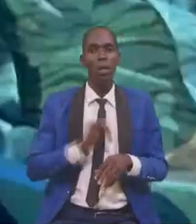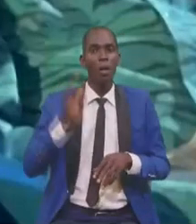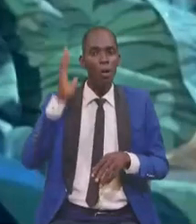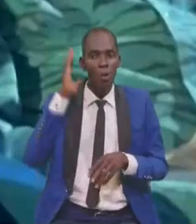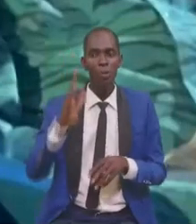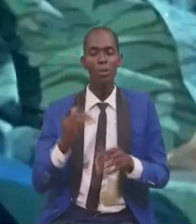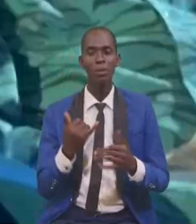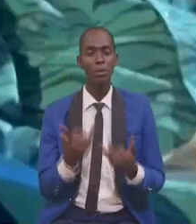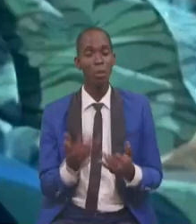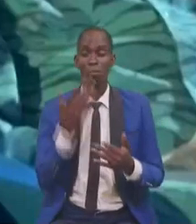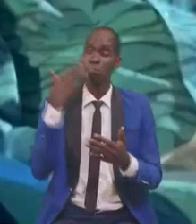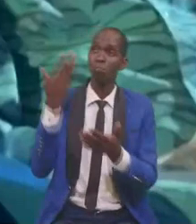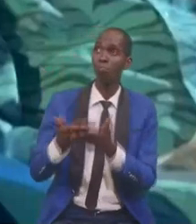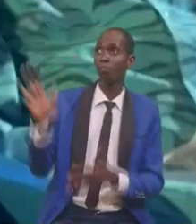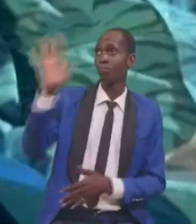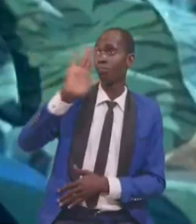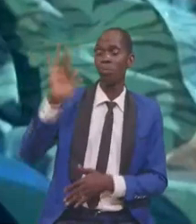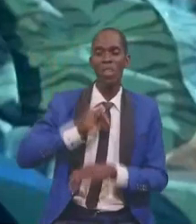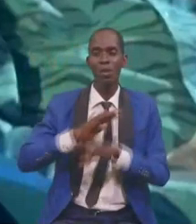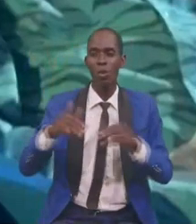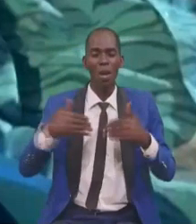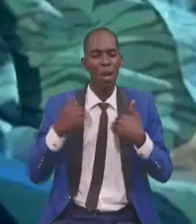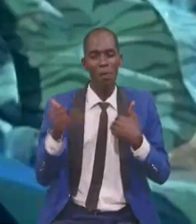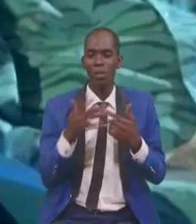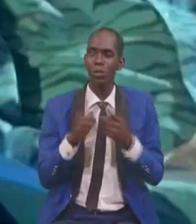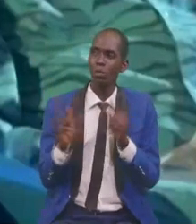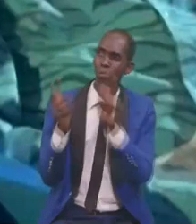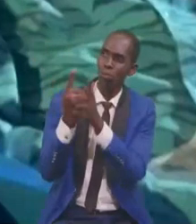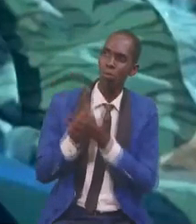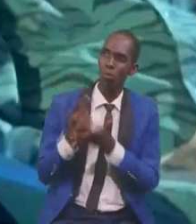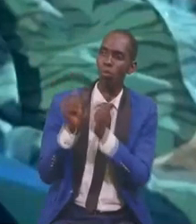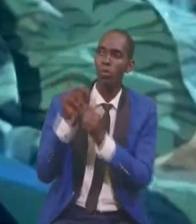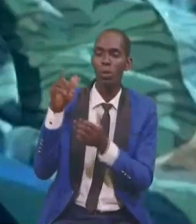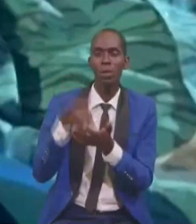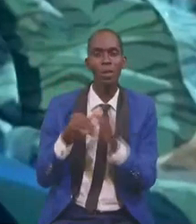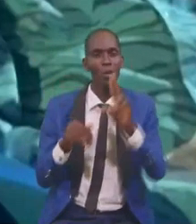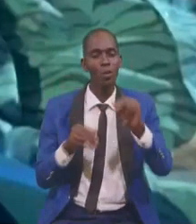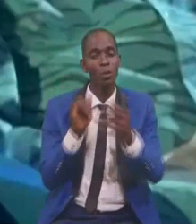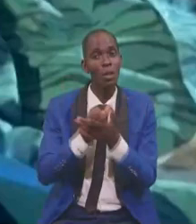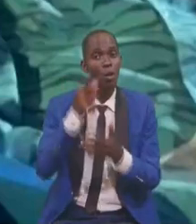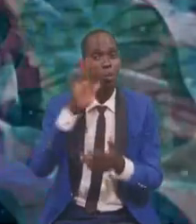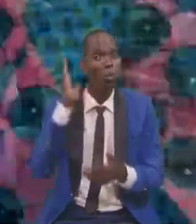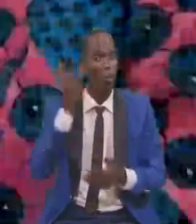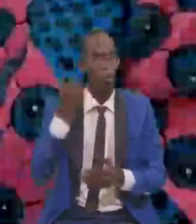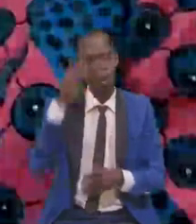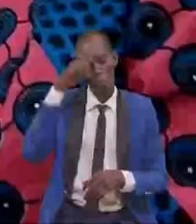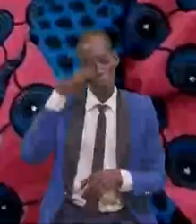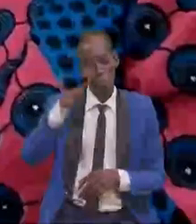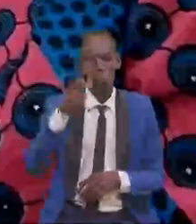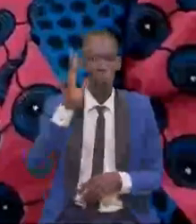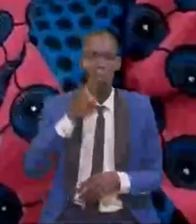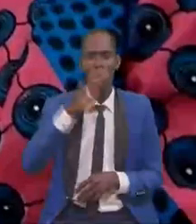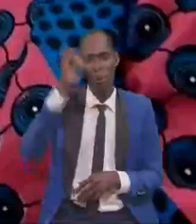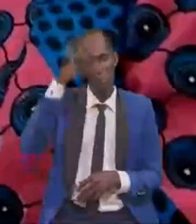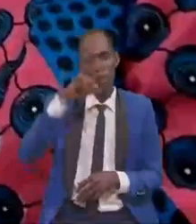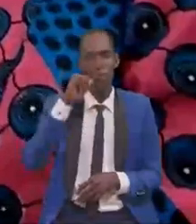Jésus embrasse les idées des juifs, au revoir, je n'ai rien à faire avec toi. La femme là était sage. Vous serez